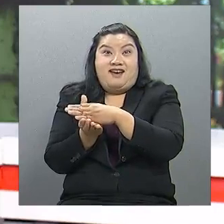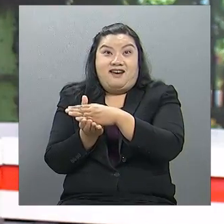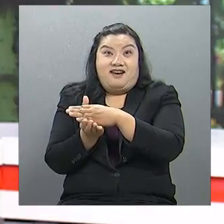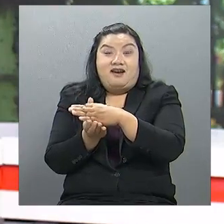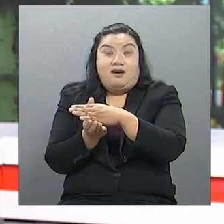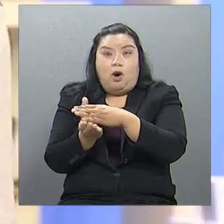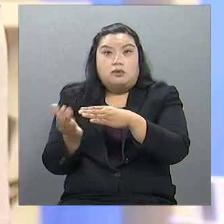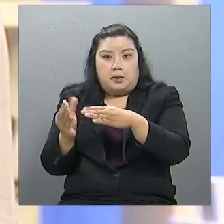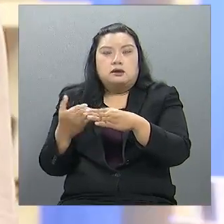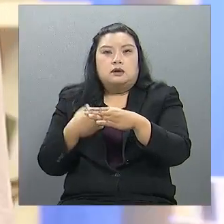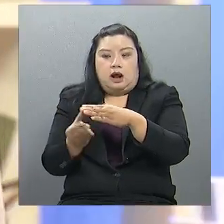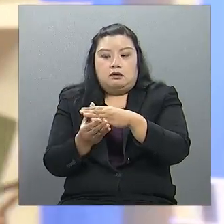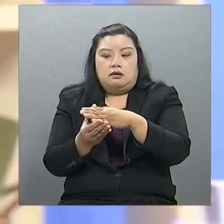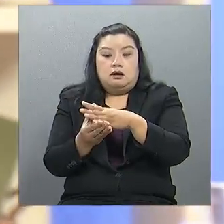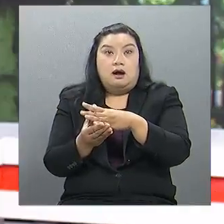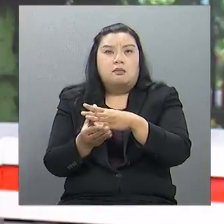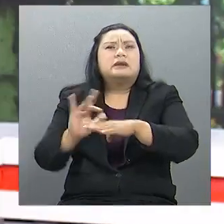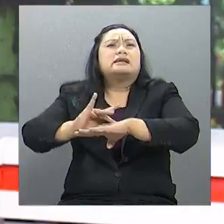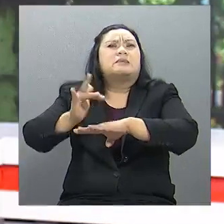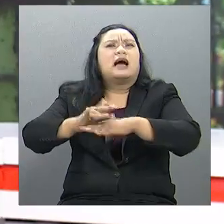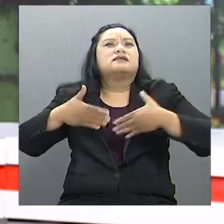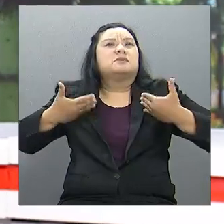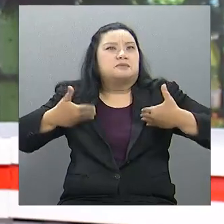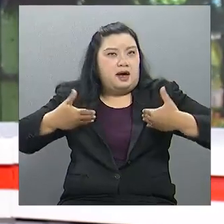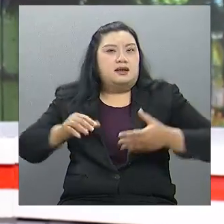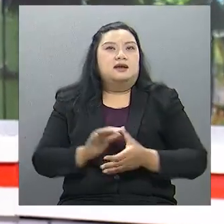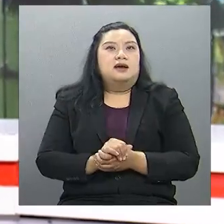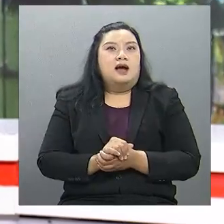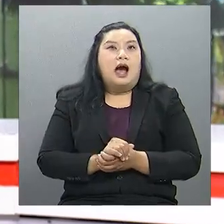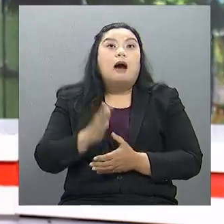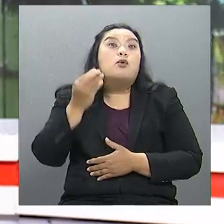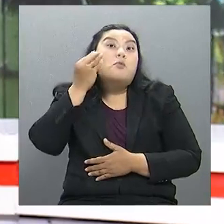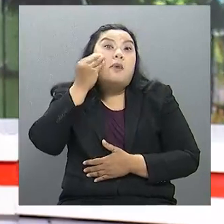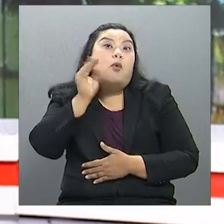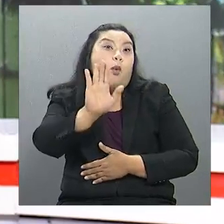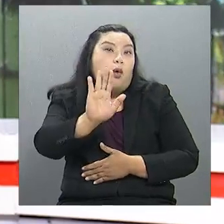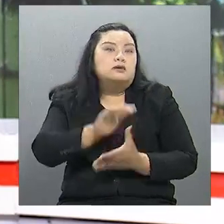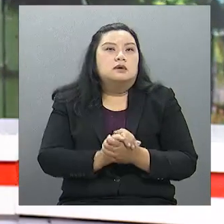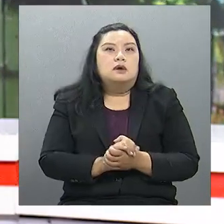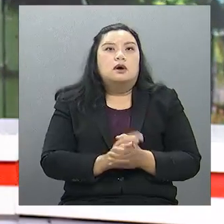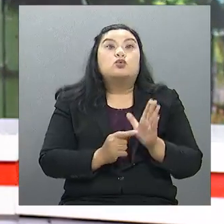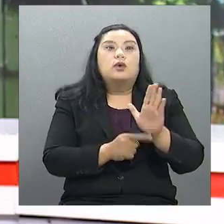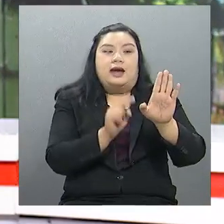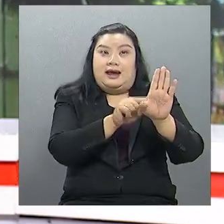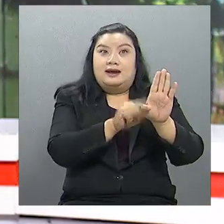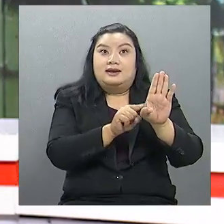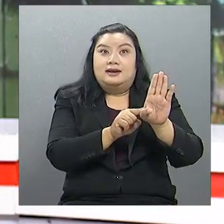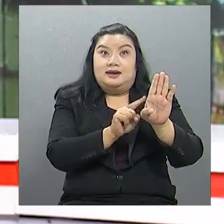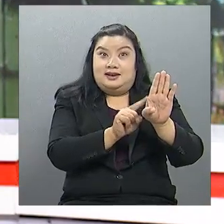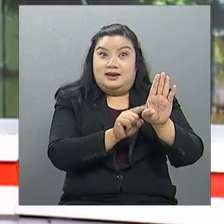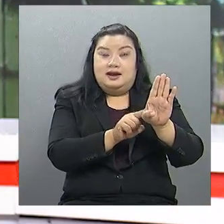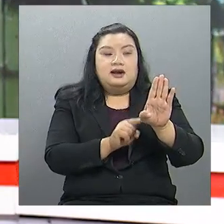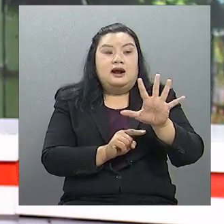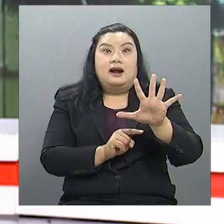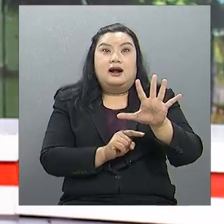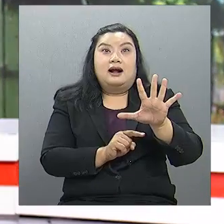แค่็&veyard ที่iciหรท ควกางนเจน